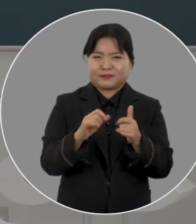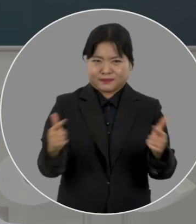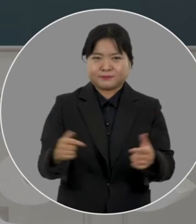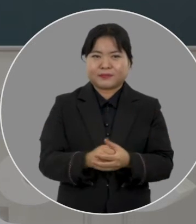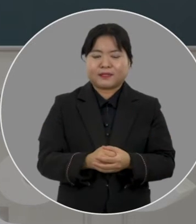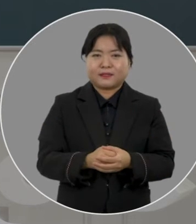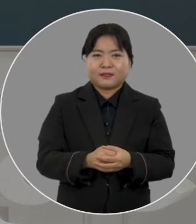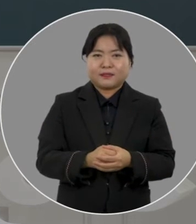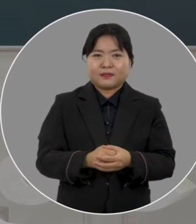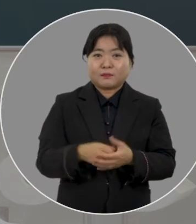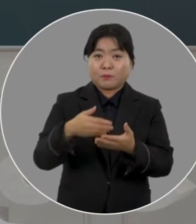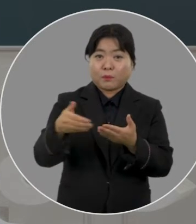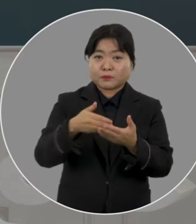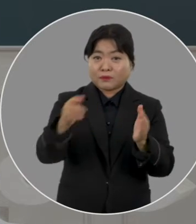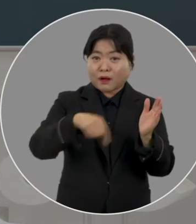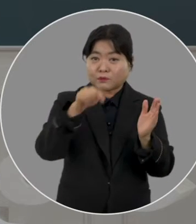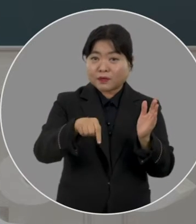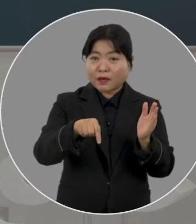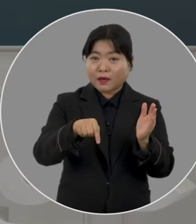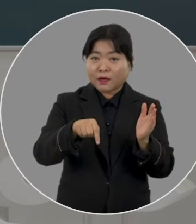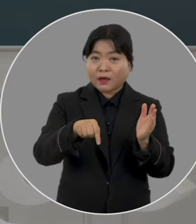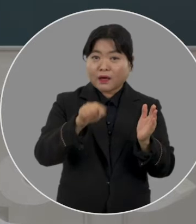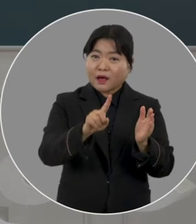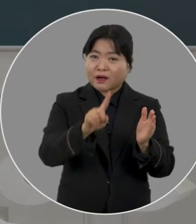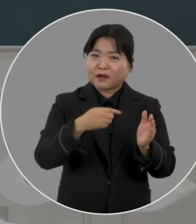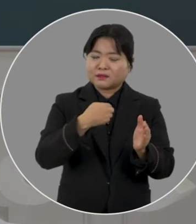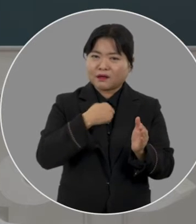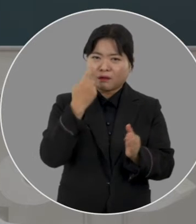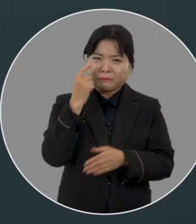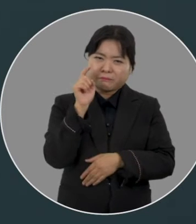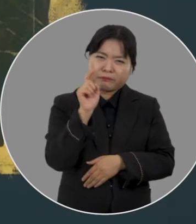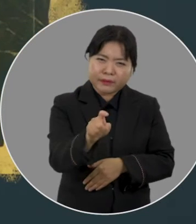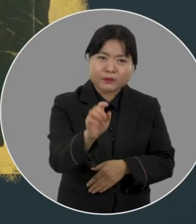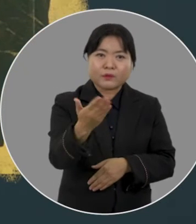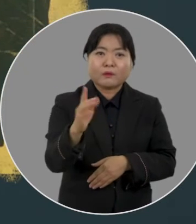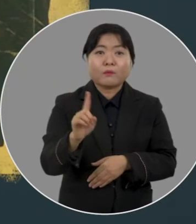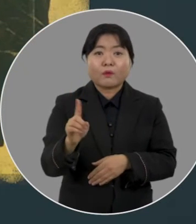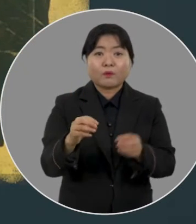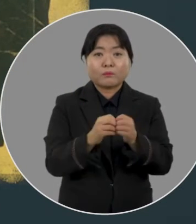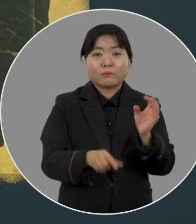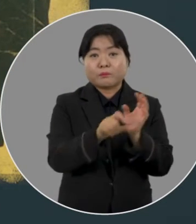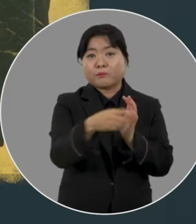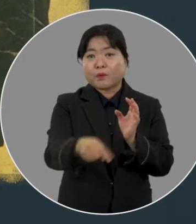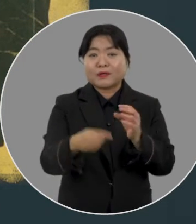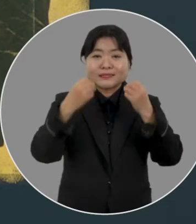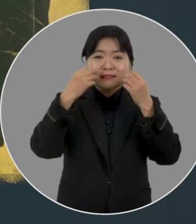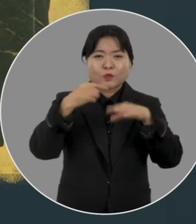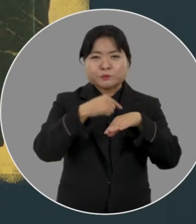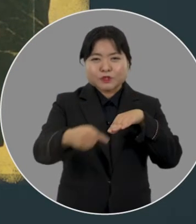장애인들인데요. 이 포스터 가운데 하나가 저를 사로잡았었어요. 뭐라고 돼 있냐 하면